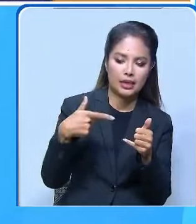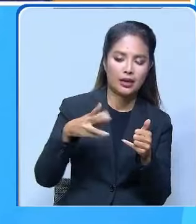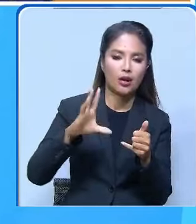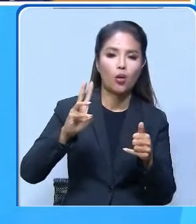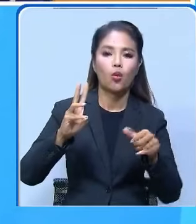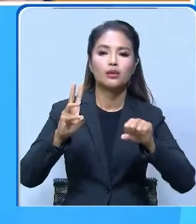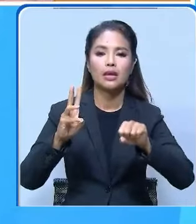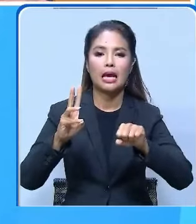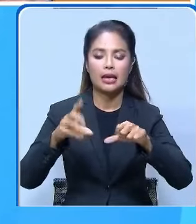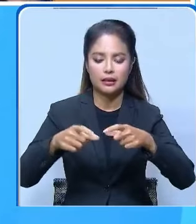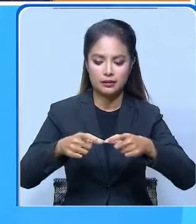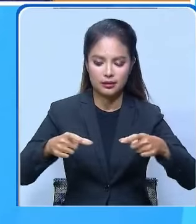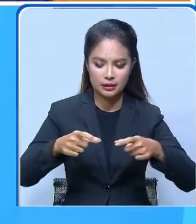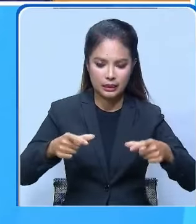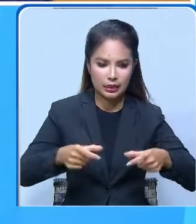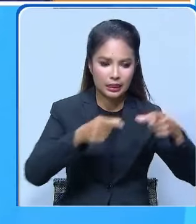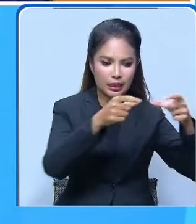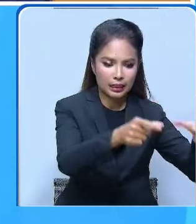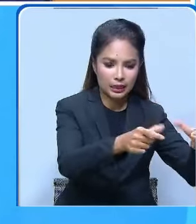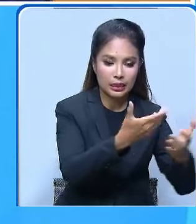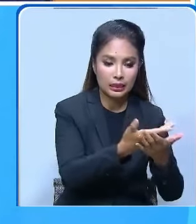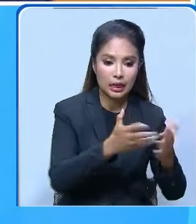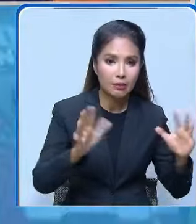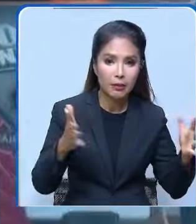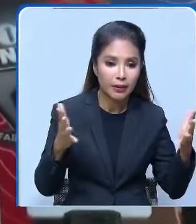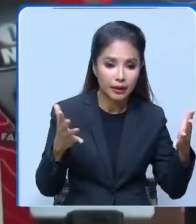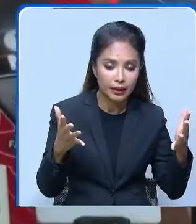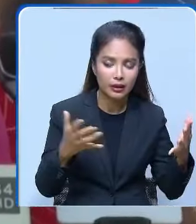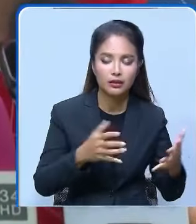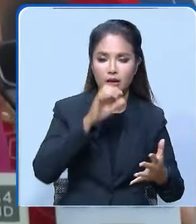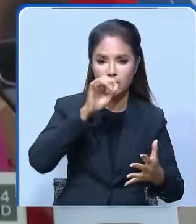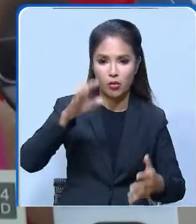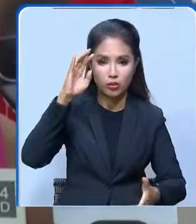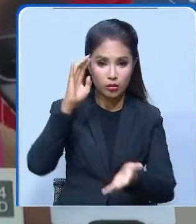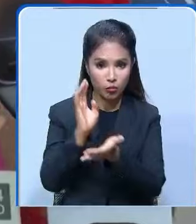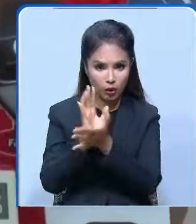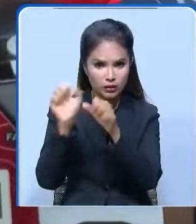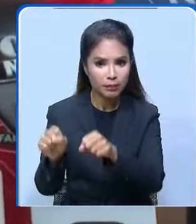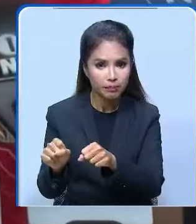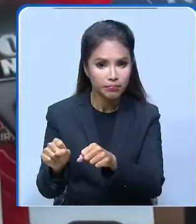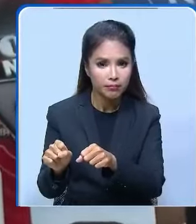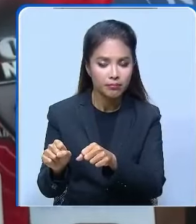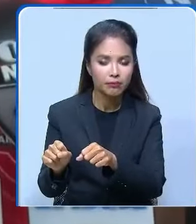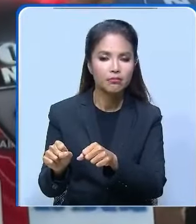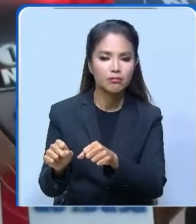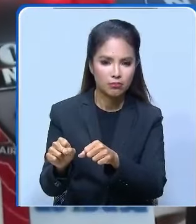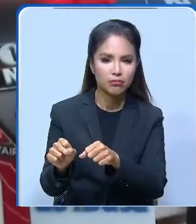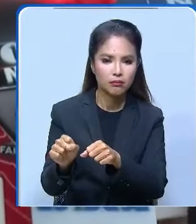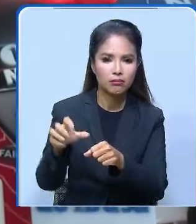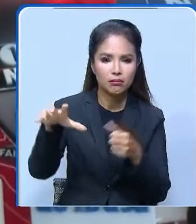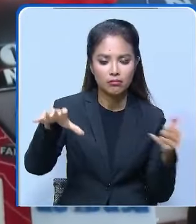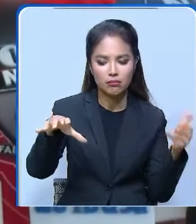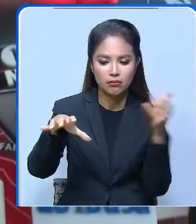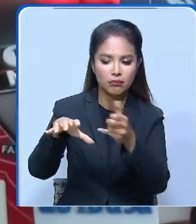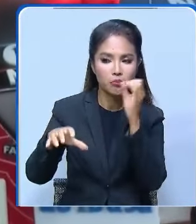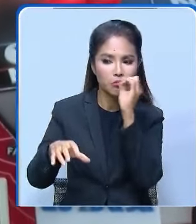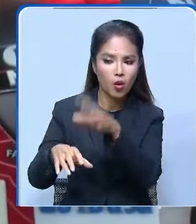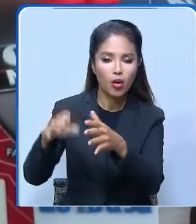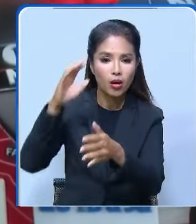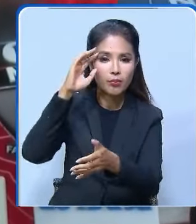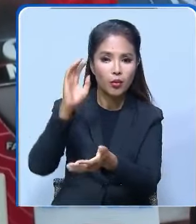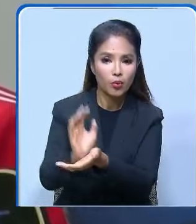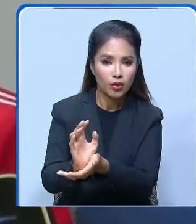ขาก็เลยไปแจ้งตำรวจค่ะเพื่อที่จะให้ดำเนินคดีให้หน่อยทีนี้ในมุมนึงนะคะไปแจ้งตำรวจนายนี้นะคะ